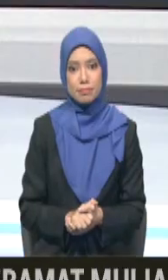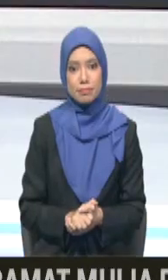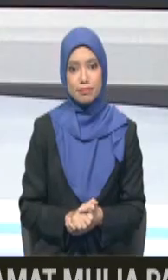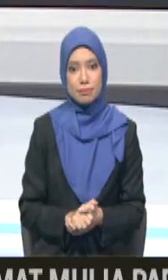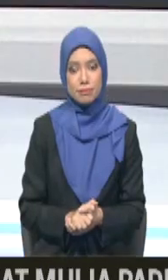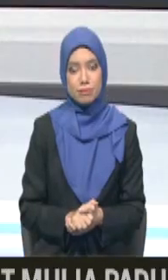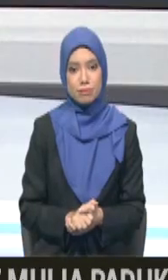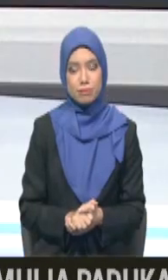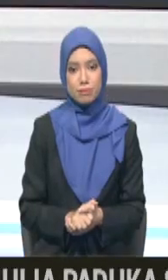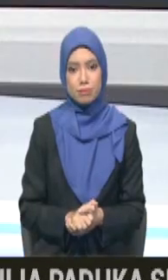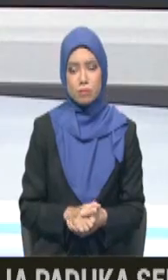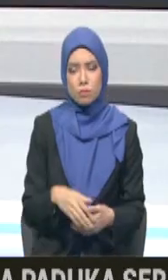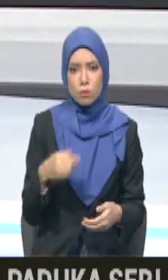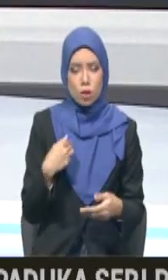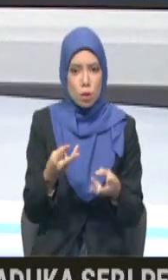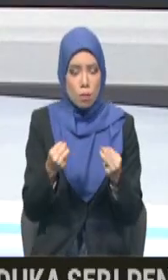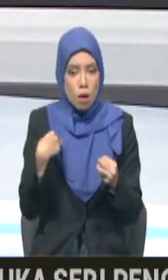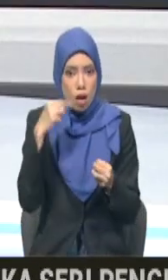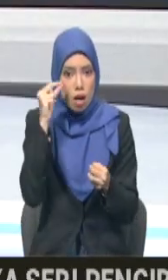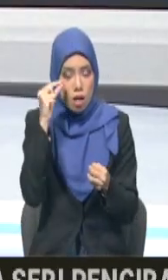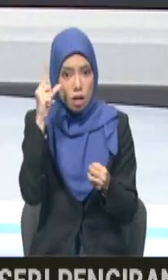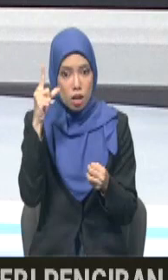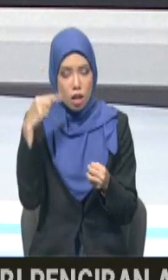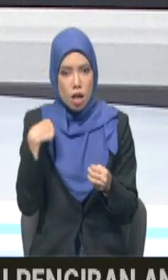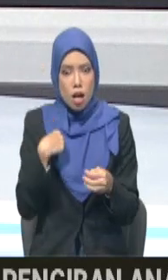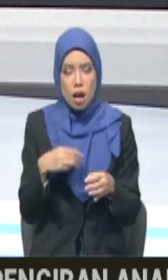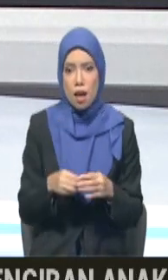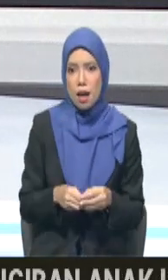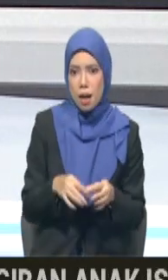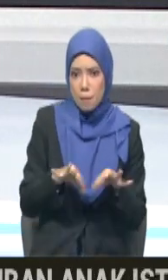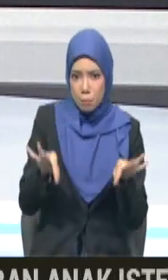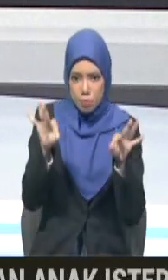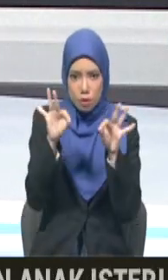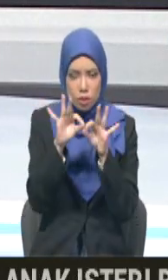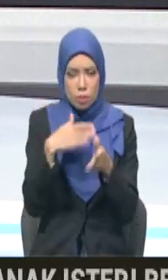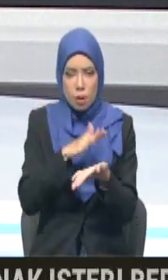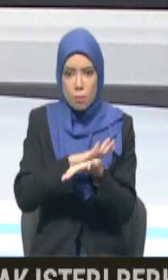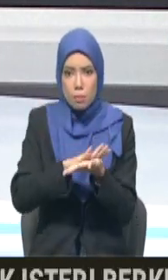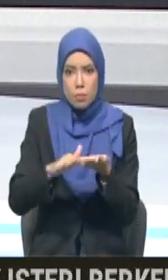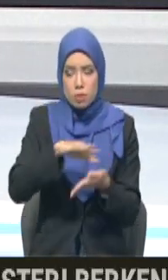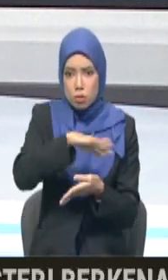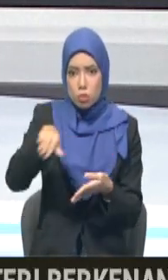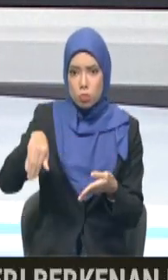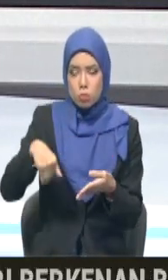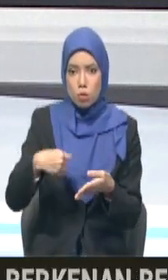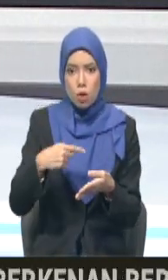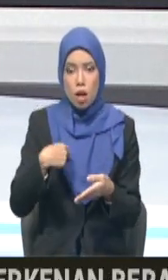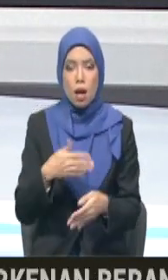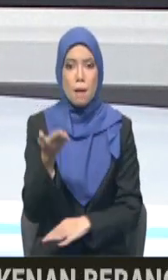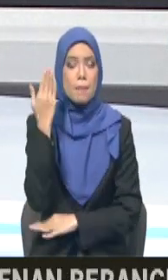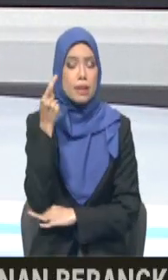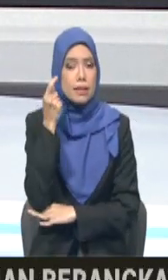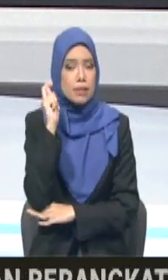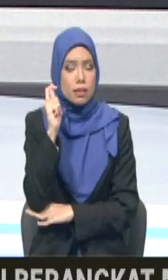disajikan ke arah meningkatkan kesedaran akan kepentingan memelihara kebersihan alam sekitar pagi tadi Kementerian hal